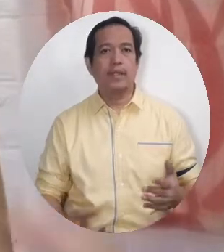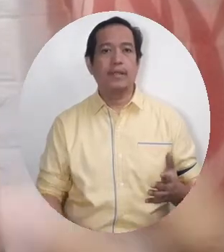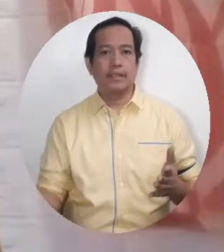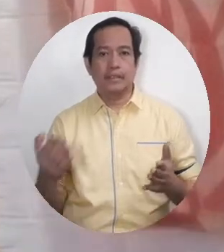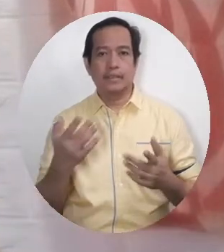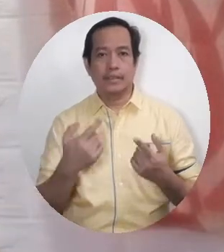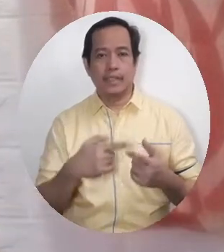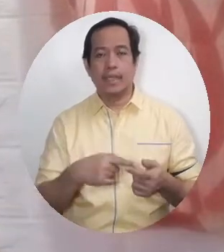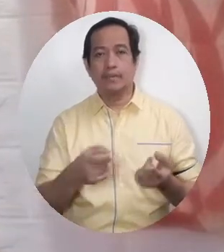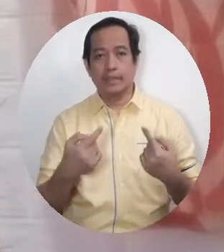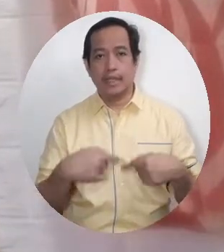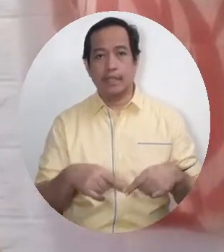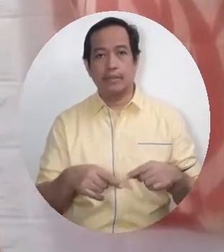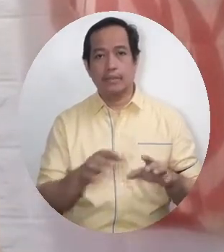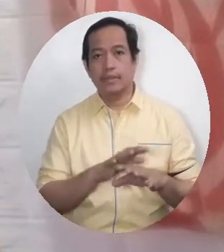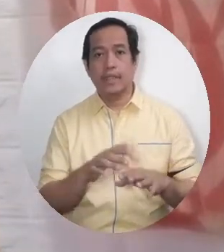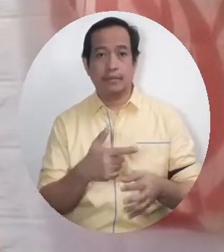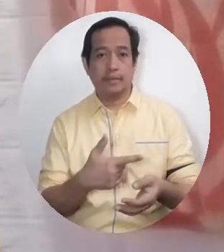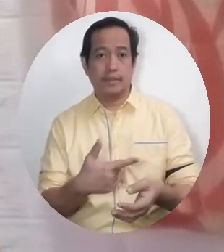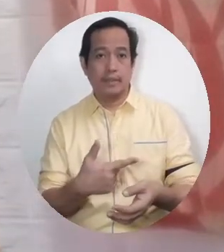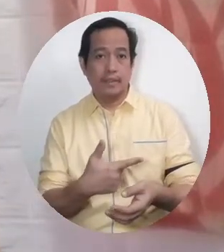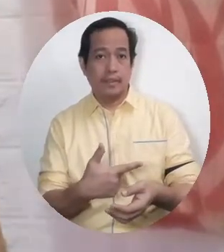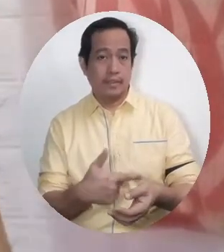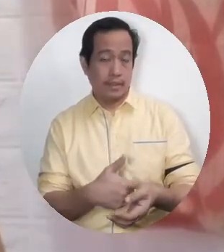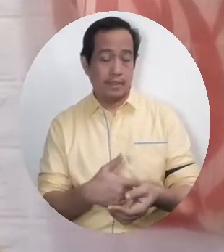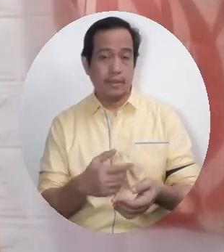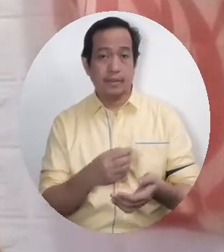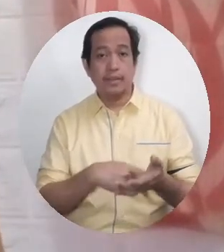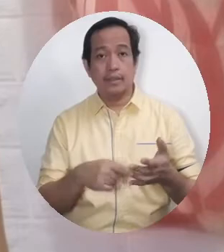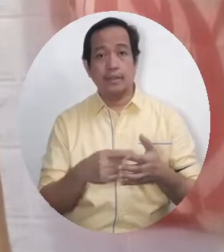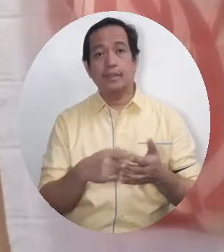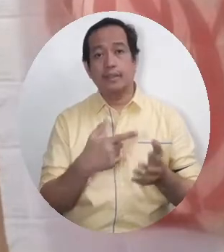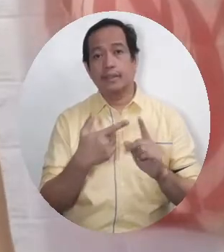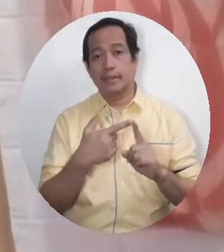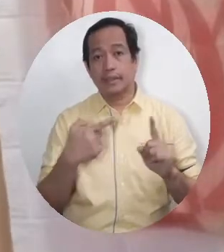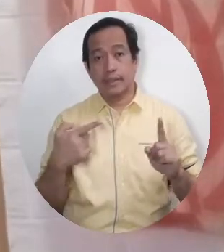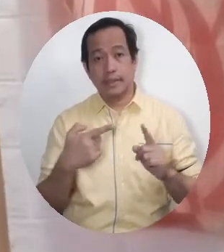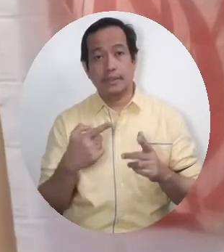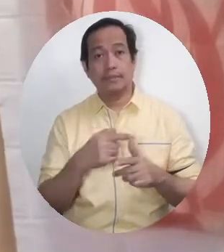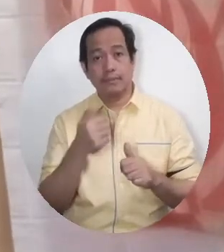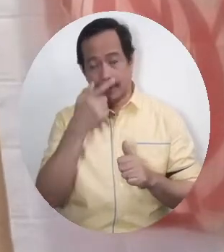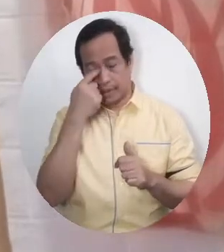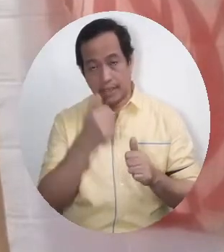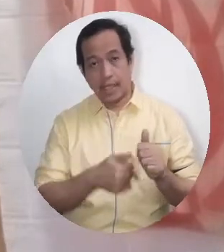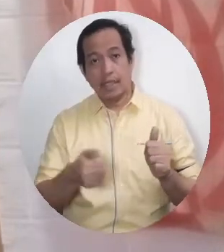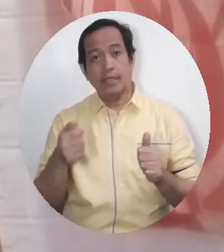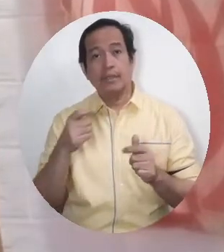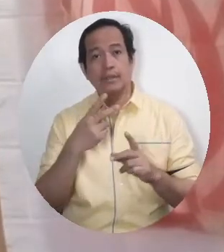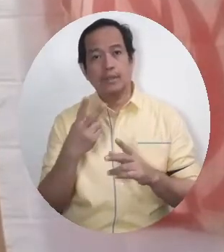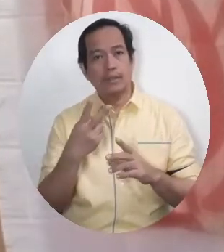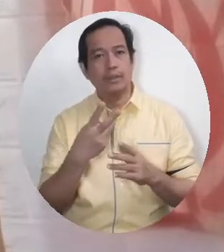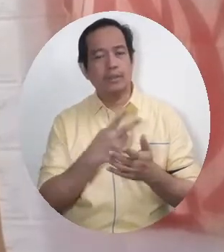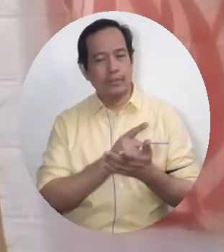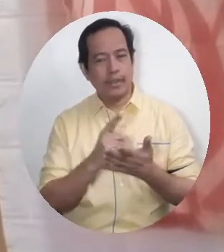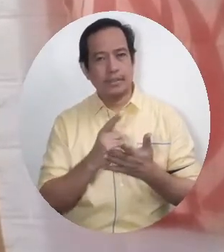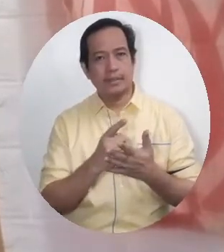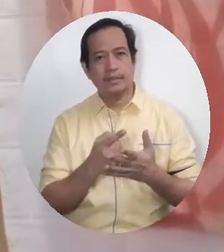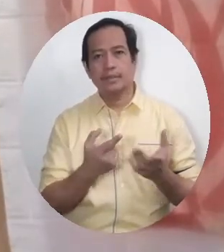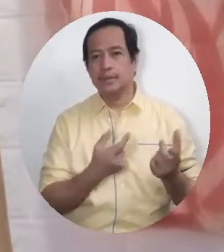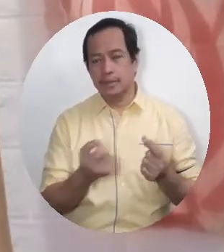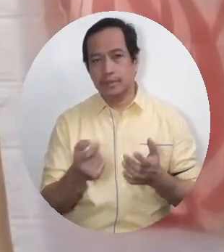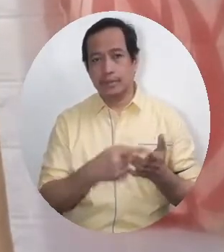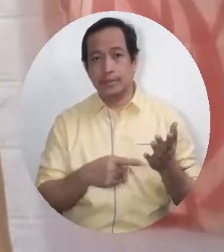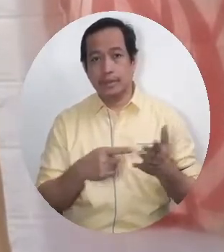yung darating sila sa time daw na hindi na sila tutusukan ng dextrose, kukunan ng dugo kasi every 2 weeks nga kinukunan sila ng